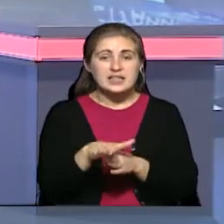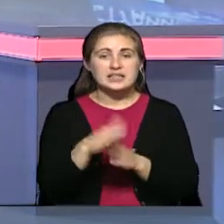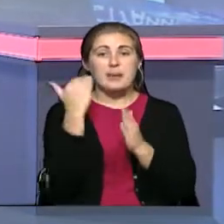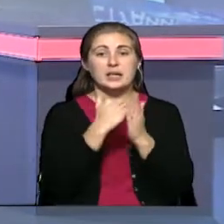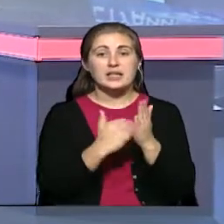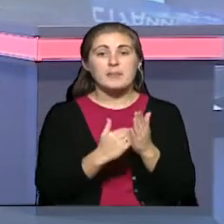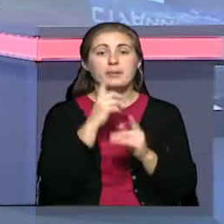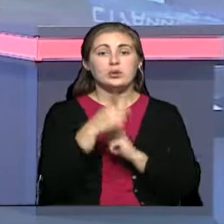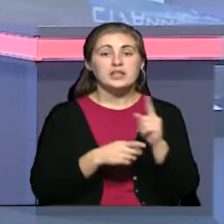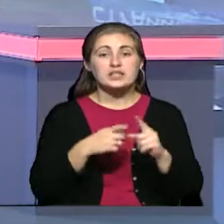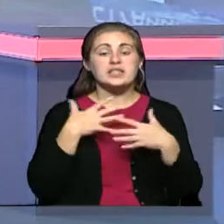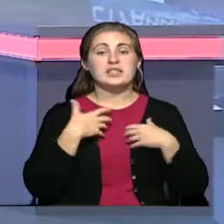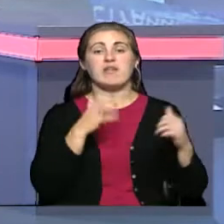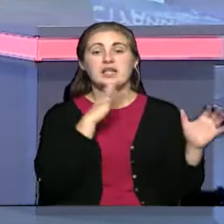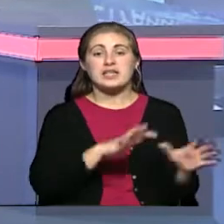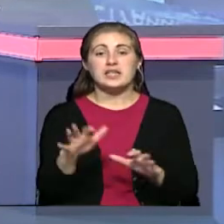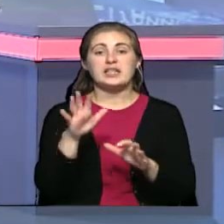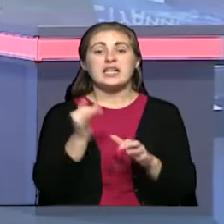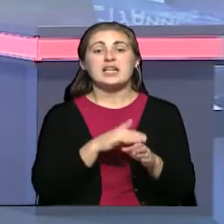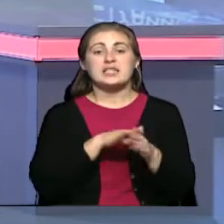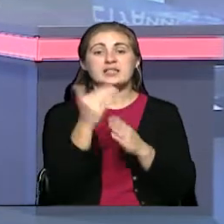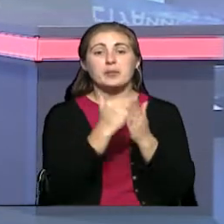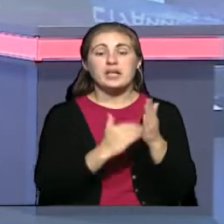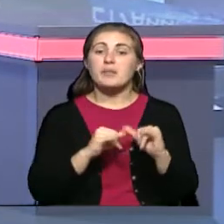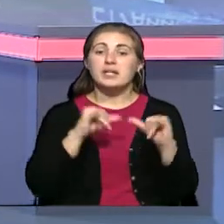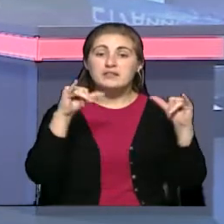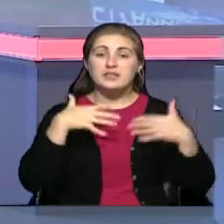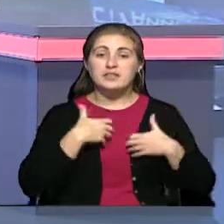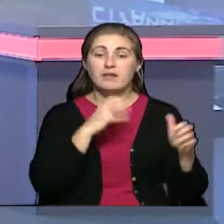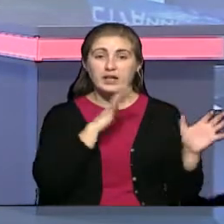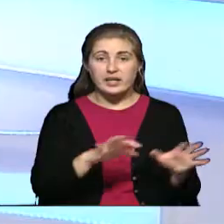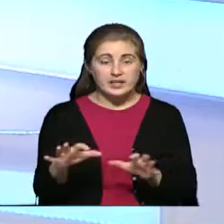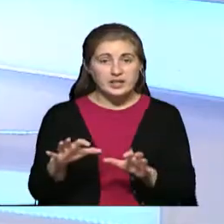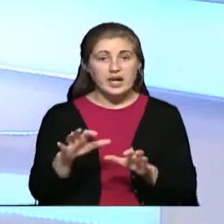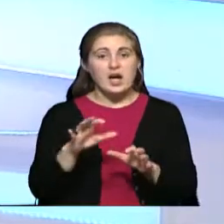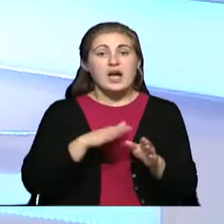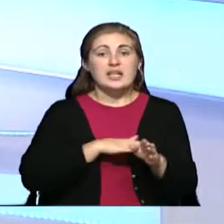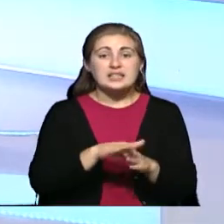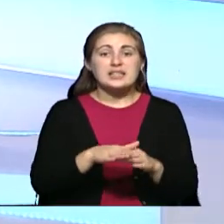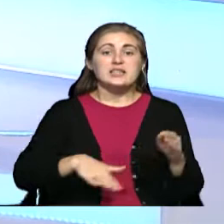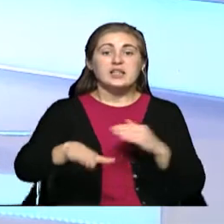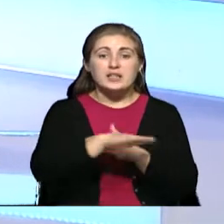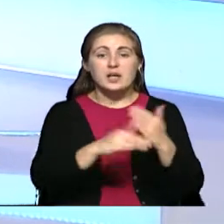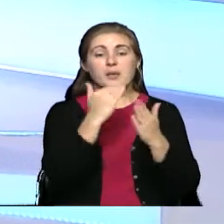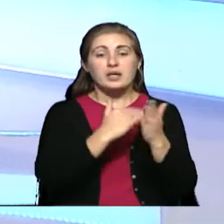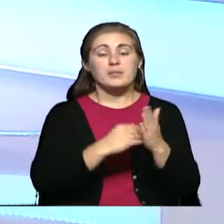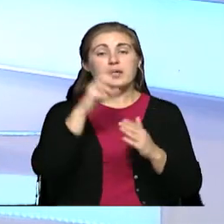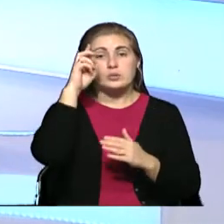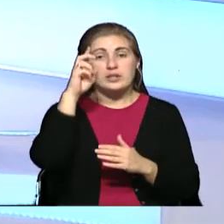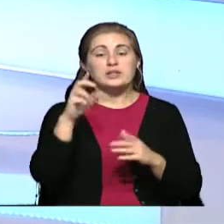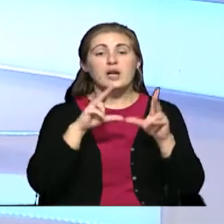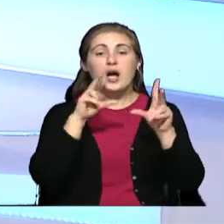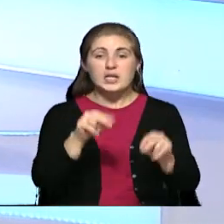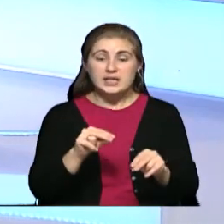программы модернизации здравоохранения, в реализации программы развития здравоохранения, в реализации территориальной программы государственных